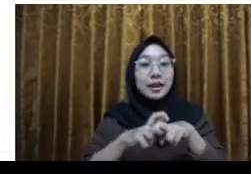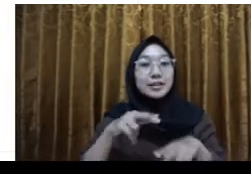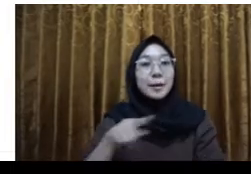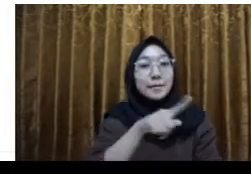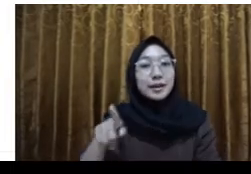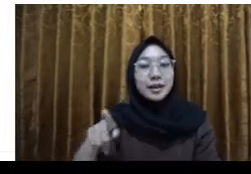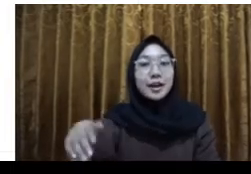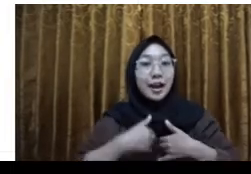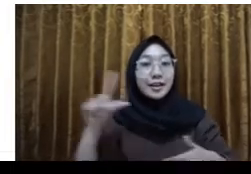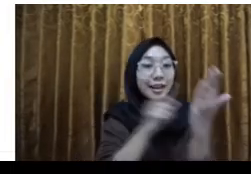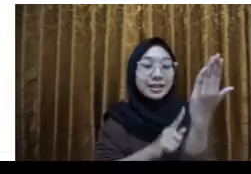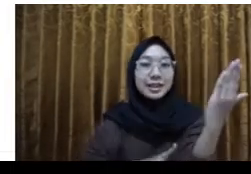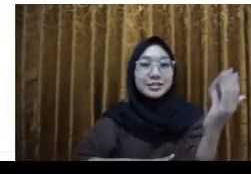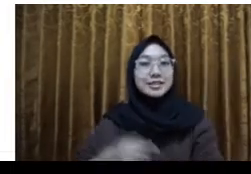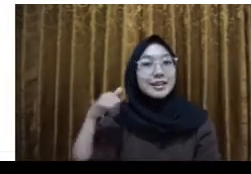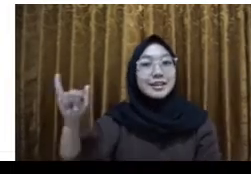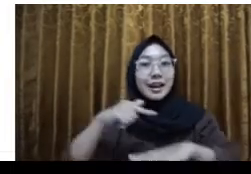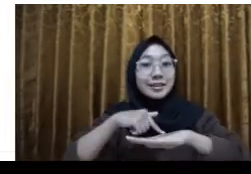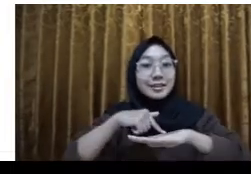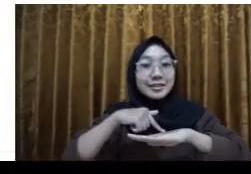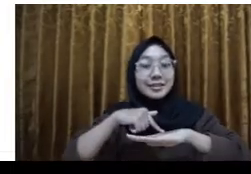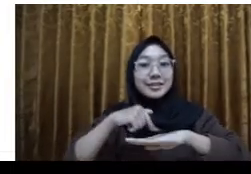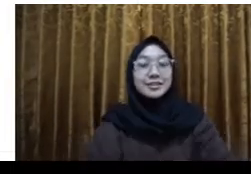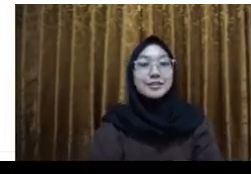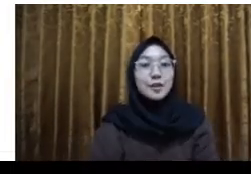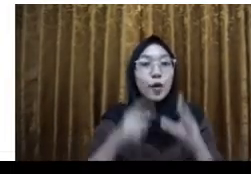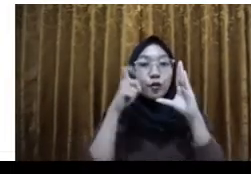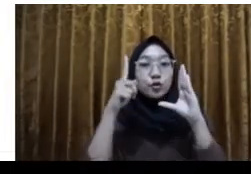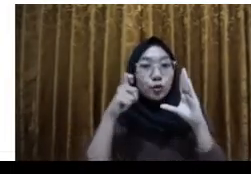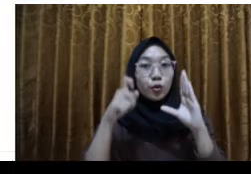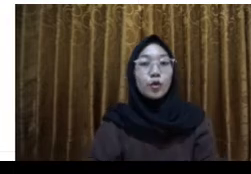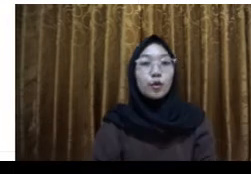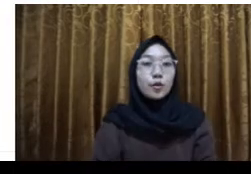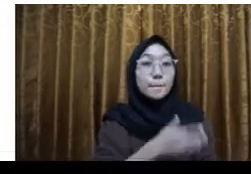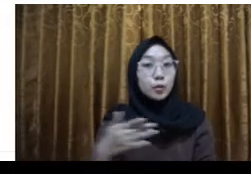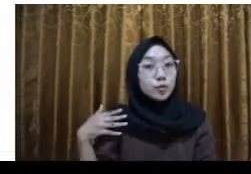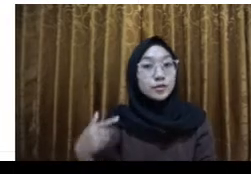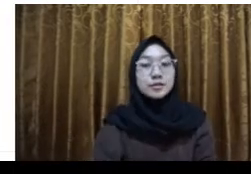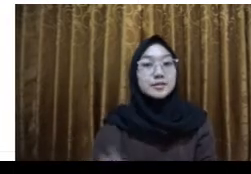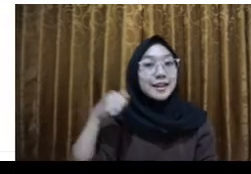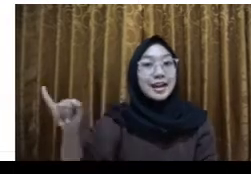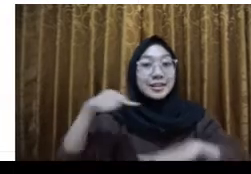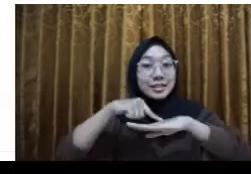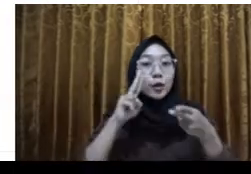di foto maupun yang di convert menjadi image.